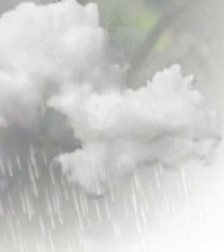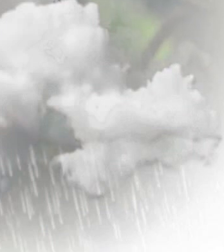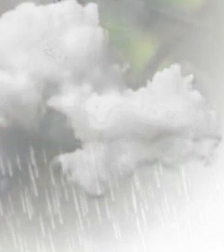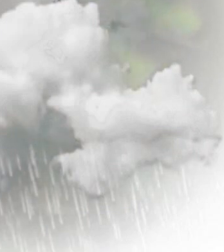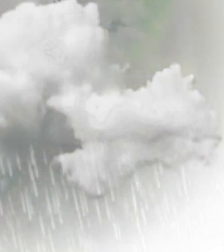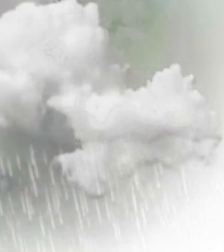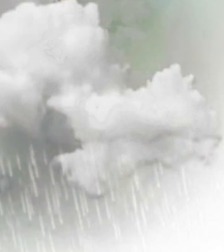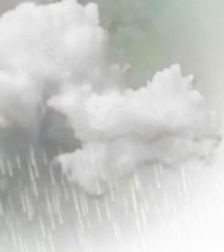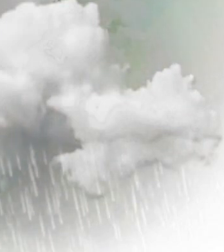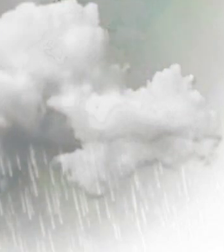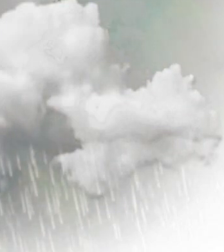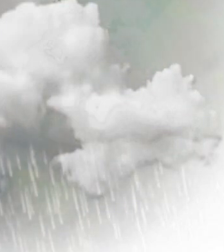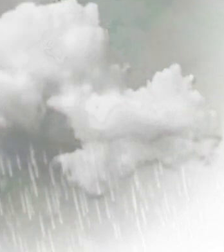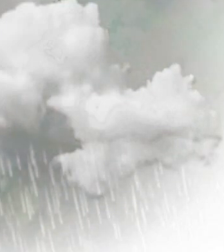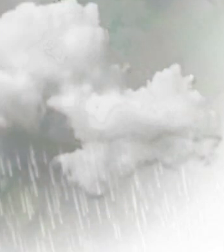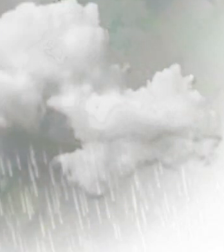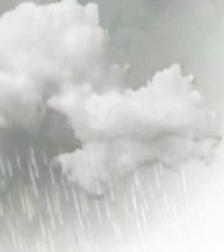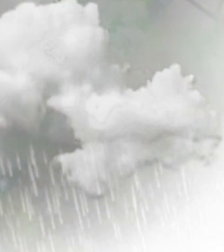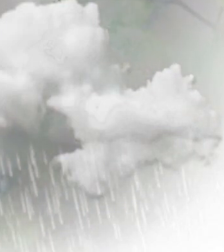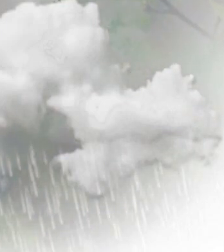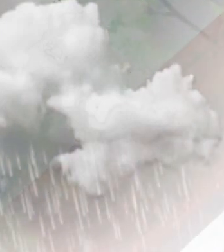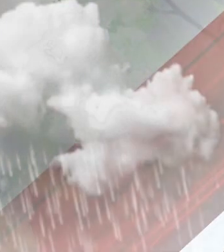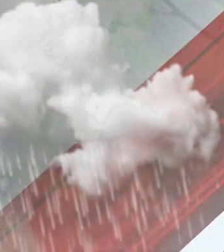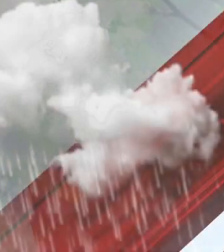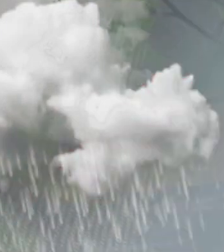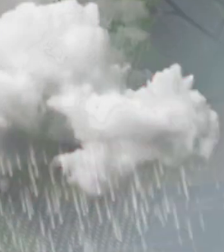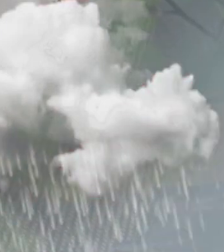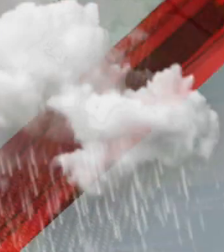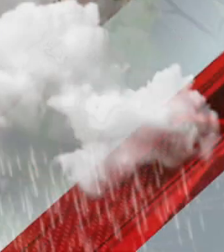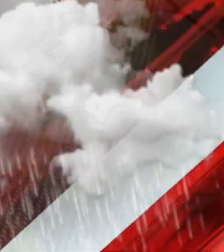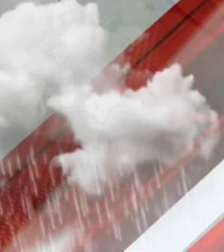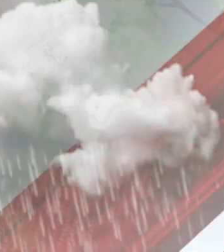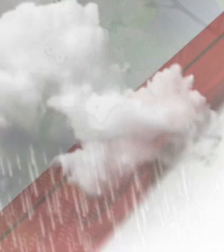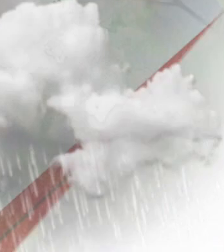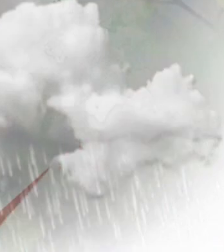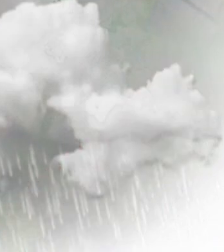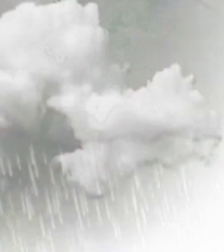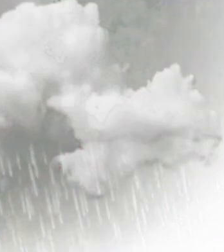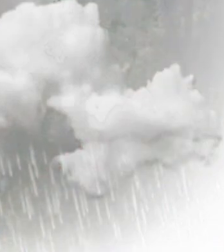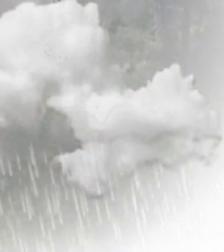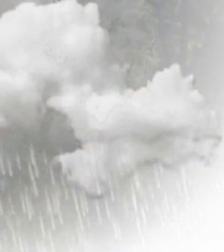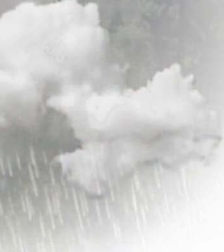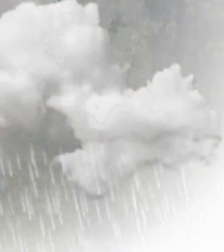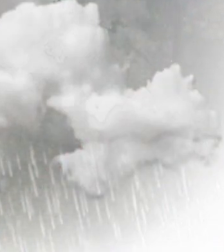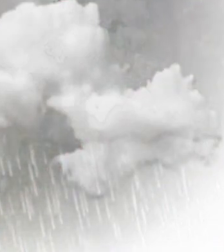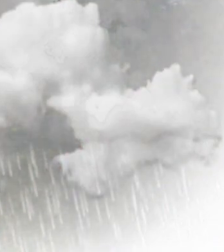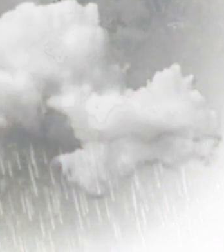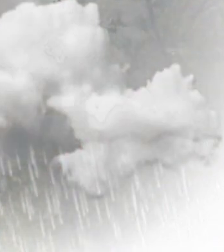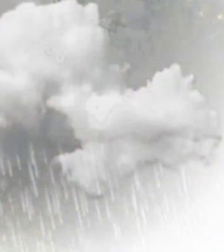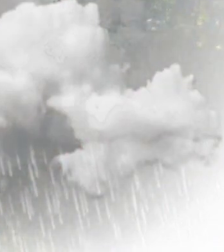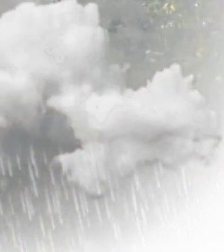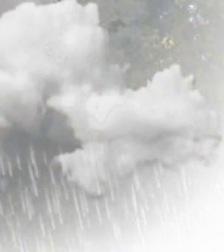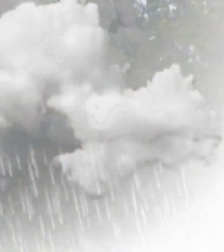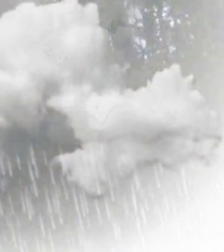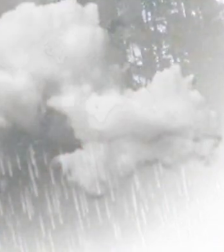вечером до плюс 18 градусов ветер полночный один-два метра на секунду атмосферный